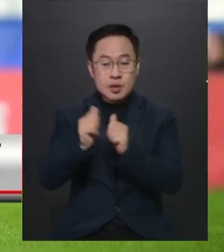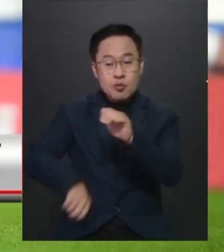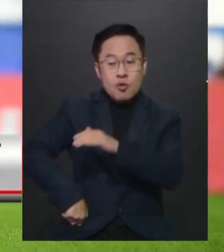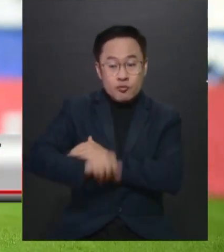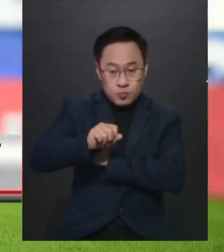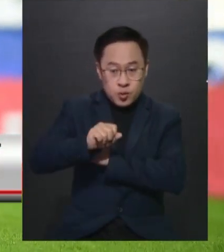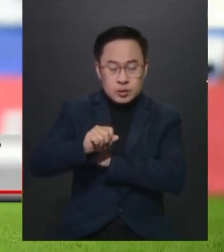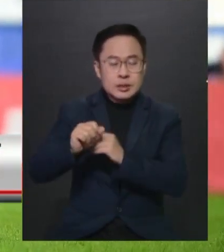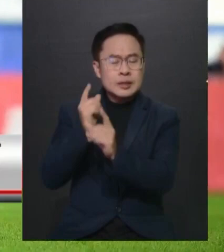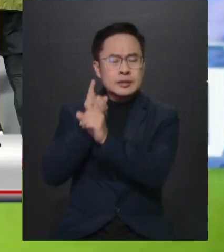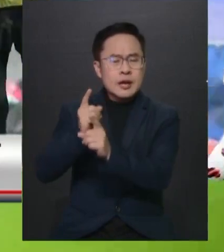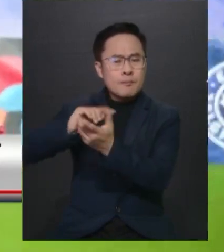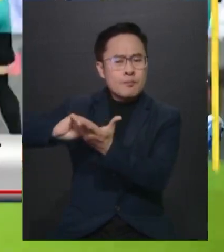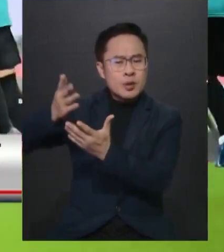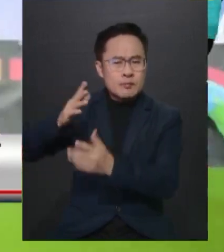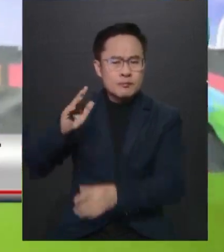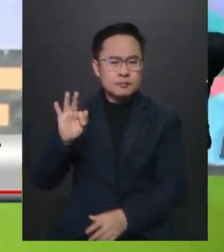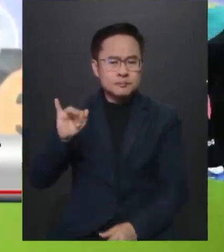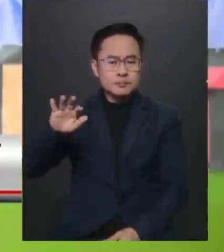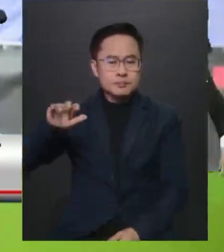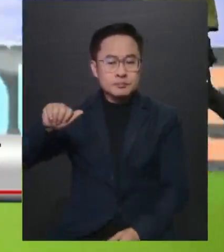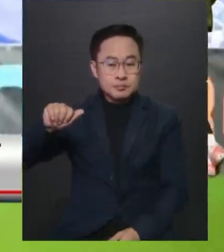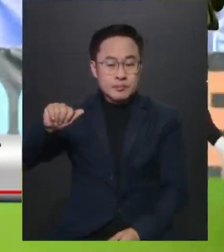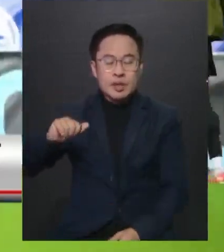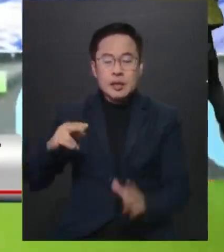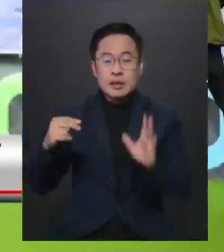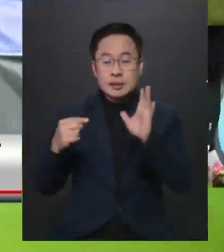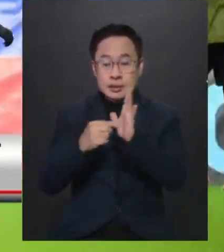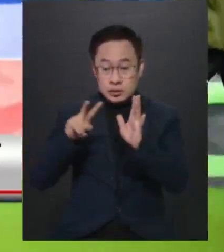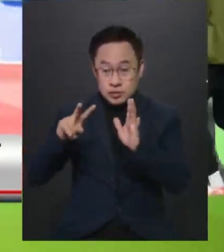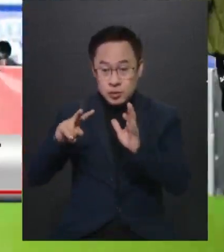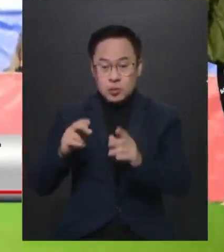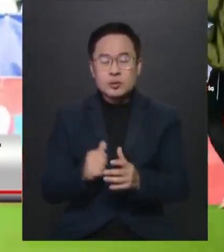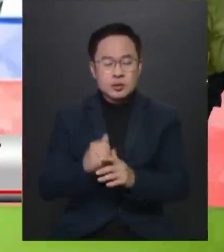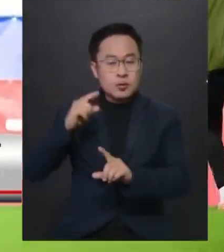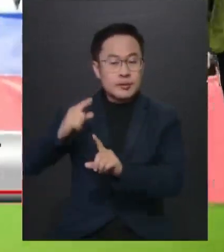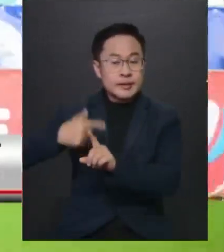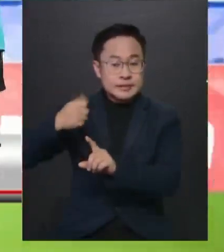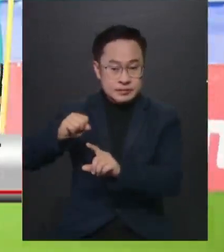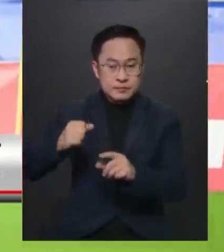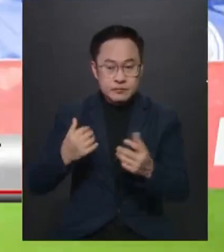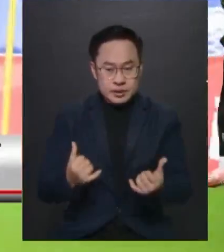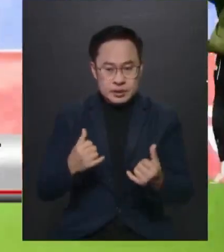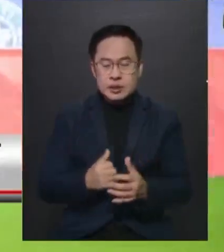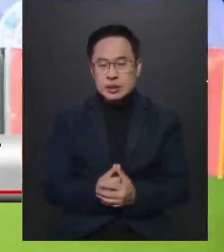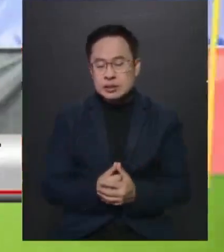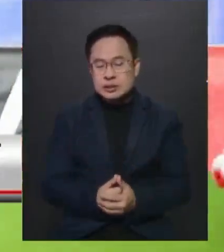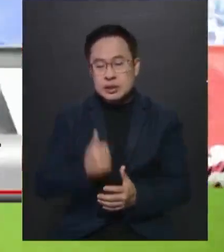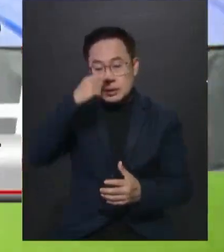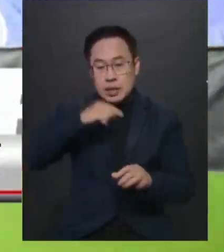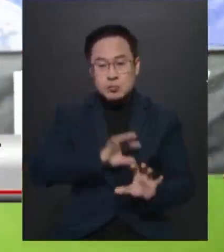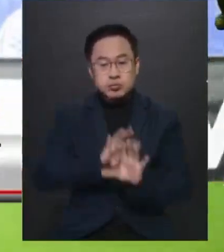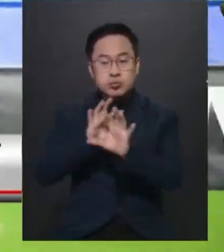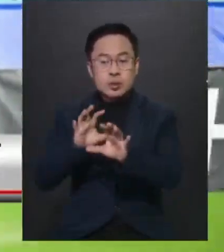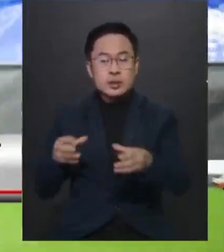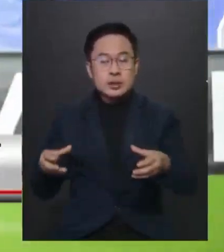2เจอกับเอสโตเนียนะครับซึ่งจะแข่งขันกันวันนี้5ทุ่มบ้านเรานะครับหลังจากที่นักเตะได้เดินทางถึงเอสโตเนียแล้วก็ฟื้นฟูร่างกายเรียบร้อยครับก็ลง